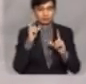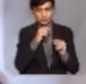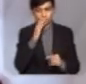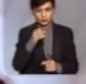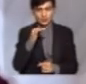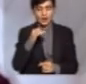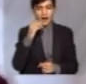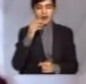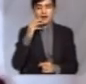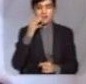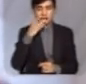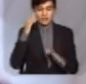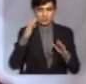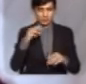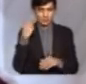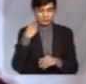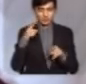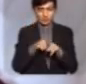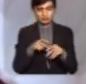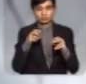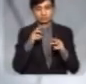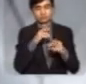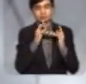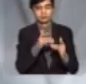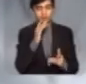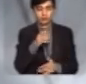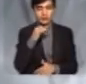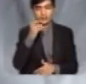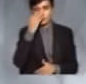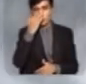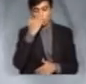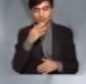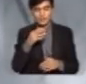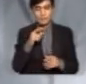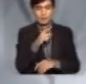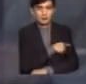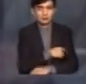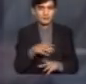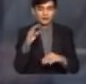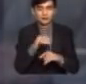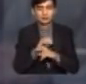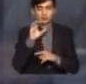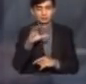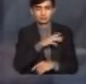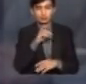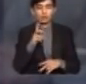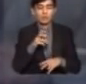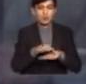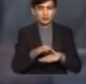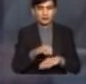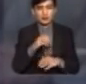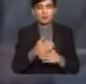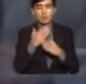карантин в америке всех заболевших на борту судна отправили в японские больнице больше нет